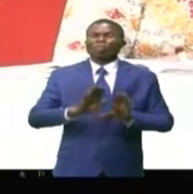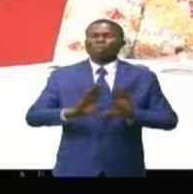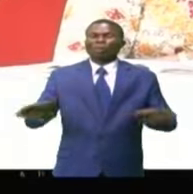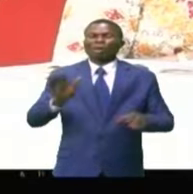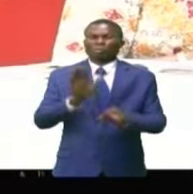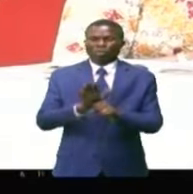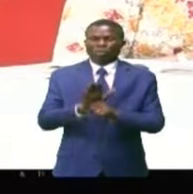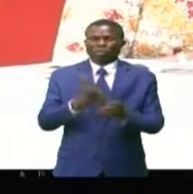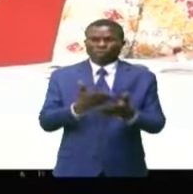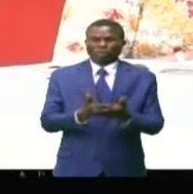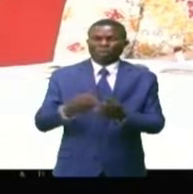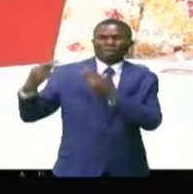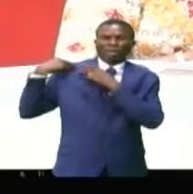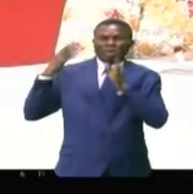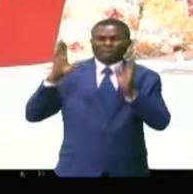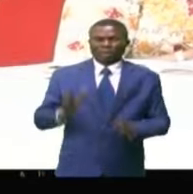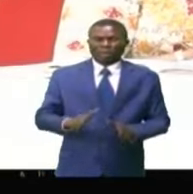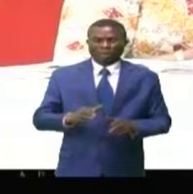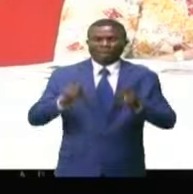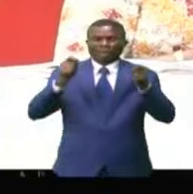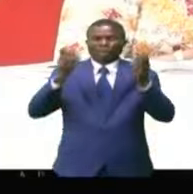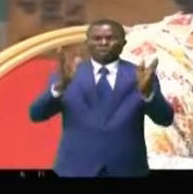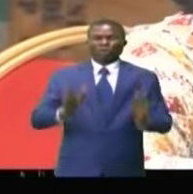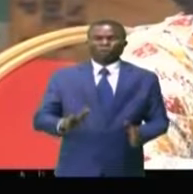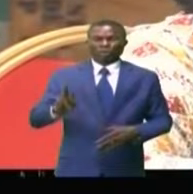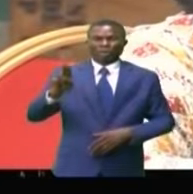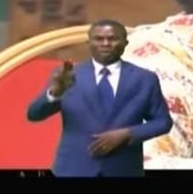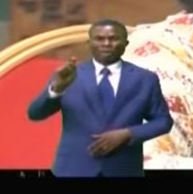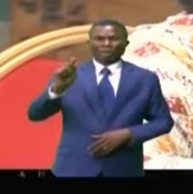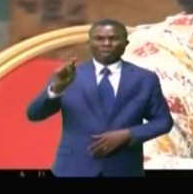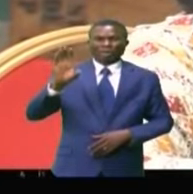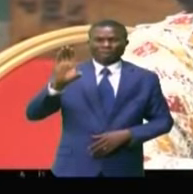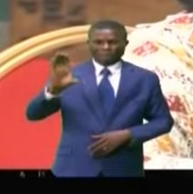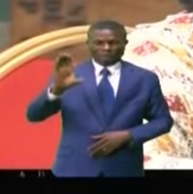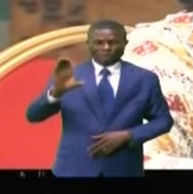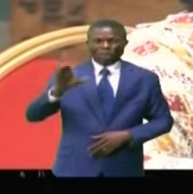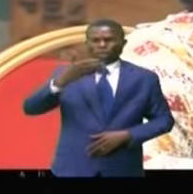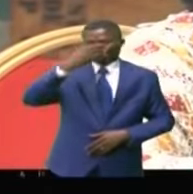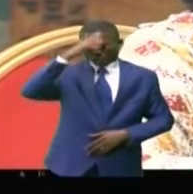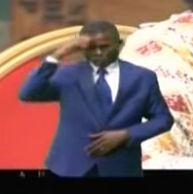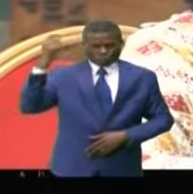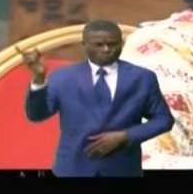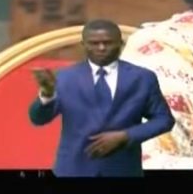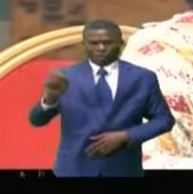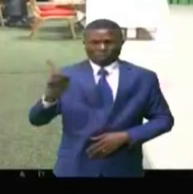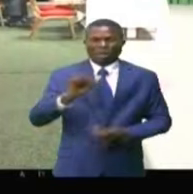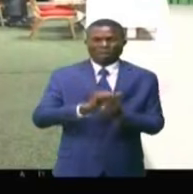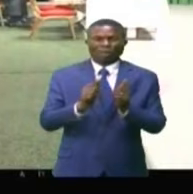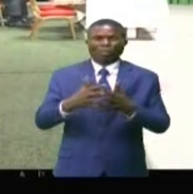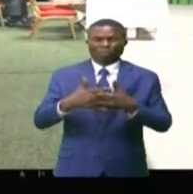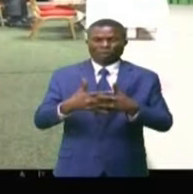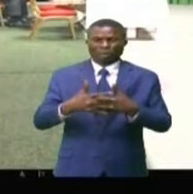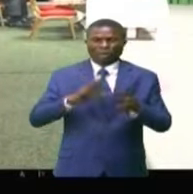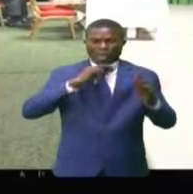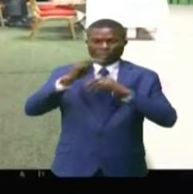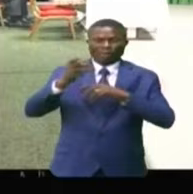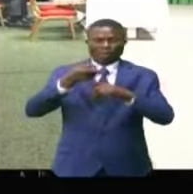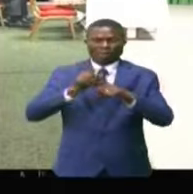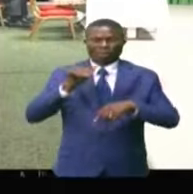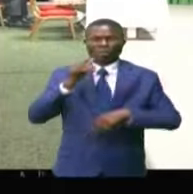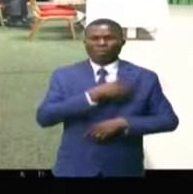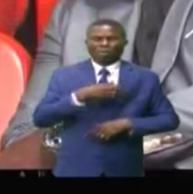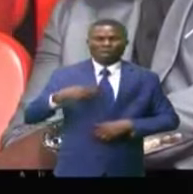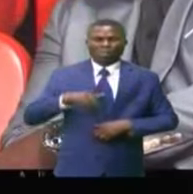nombreuses. La responsabilité du média public qu'est la RTNC ne doit souffrir d'aucun compromis. Message de Madame le directeur